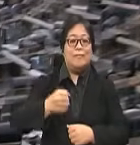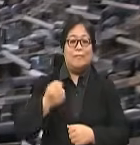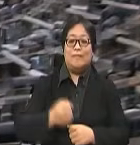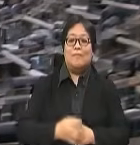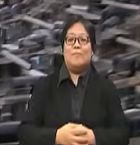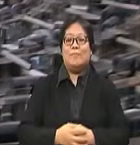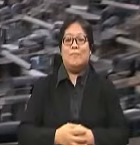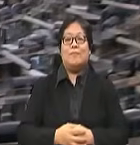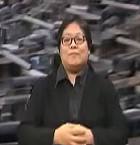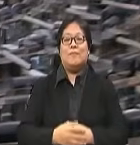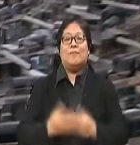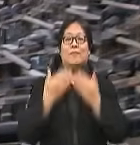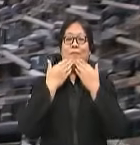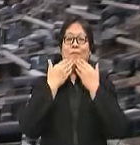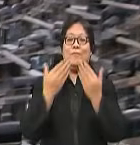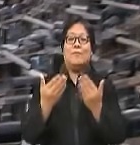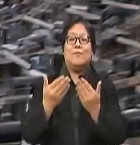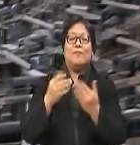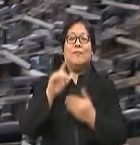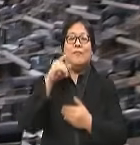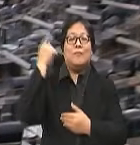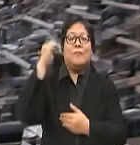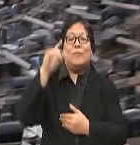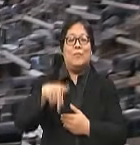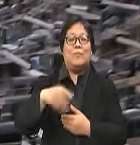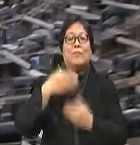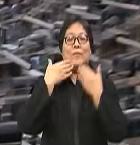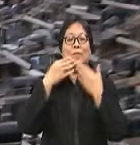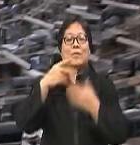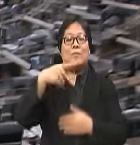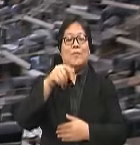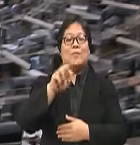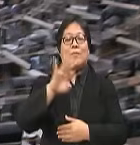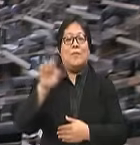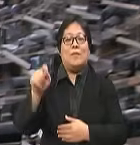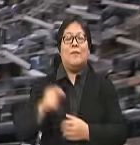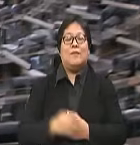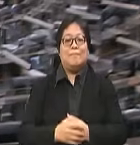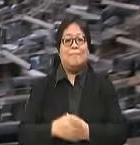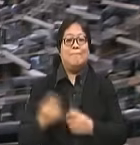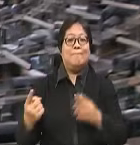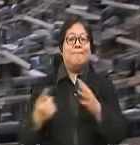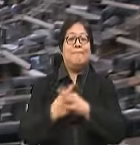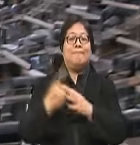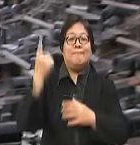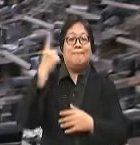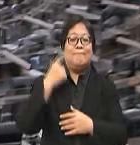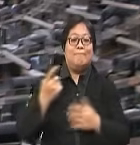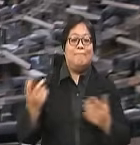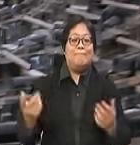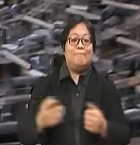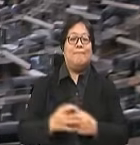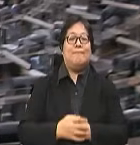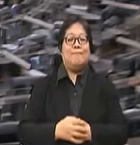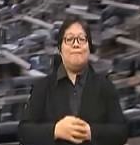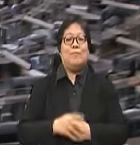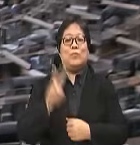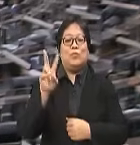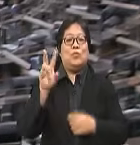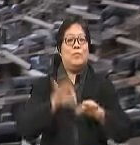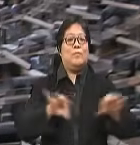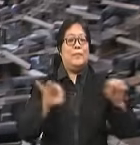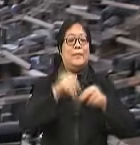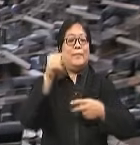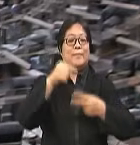warahmatullah wabarakatuh Terima kasih dari orang tua kasih Wafi Farid yang bangkit karena soal ada dua isu